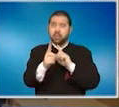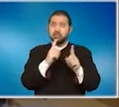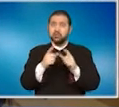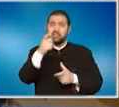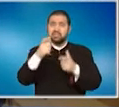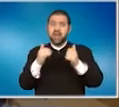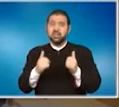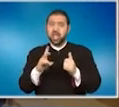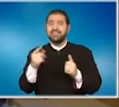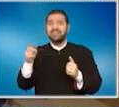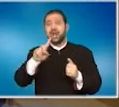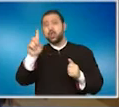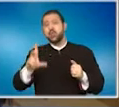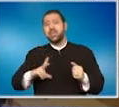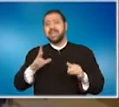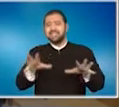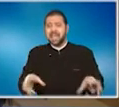e mântuitor.